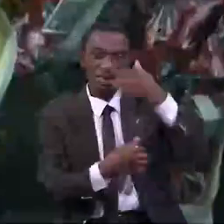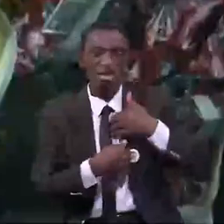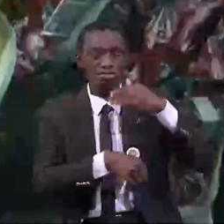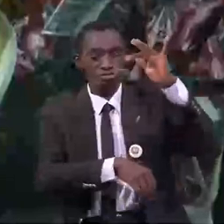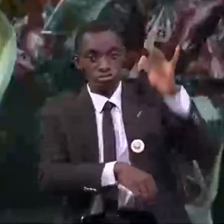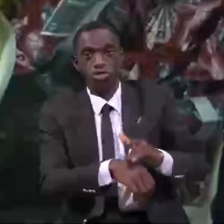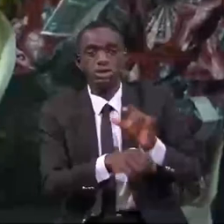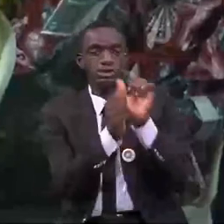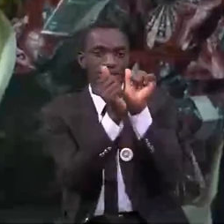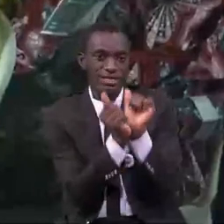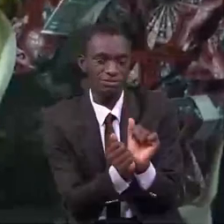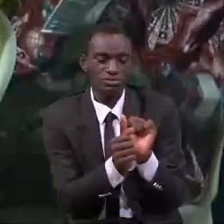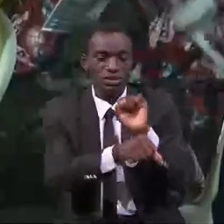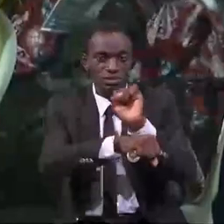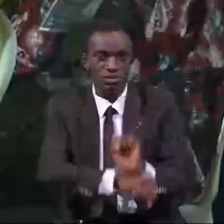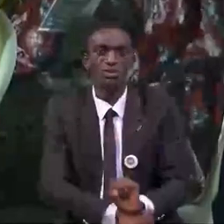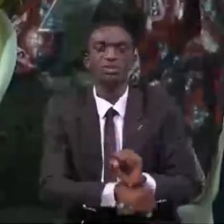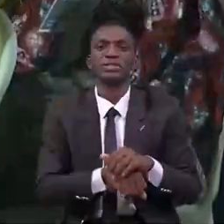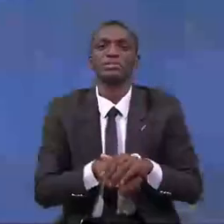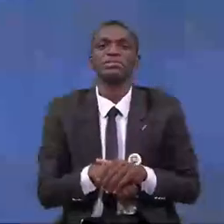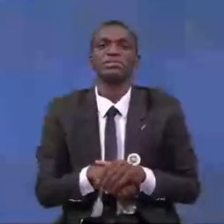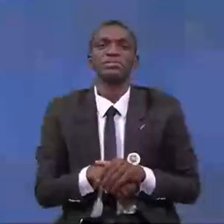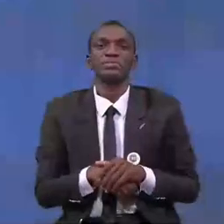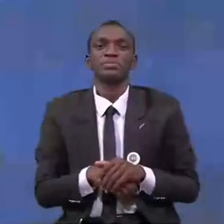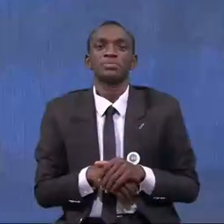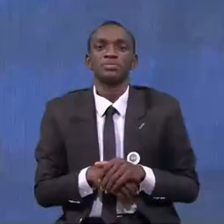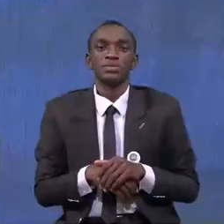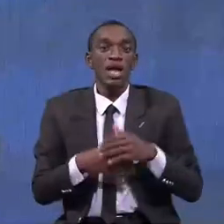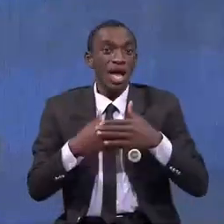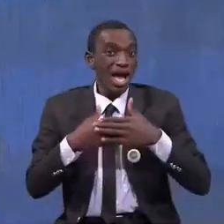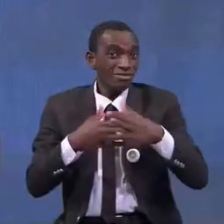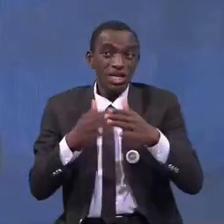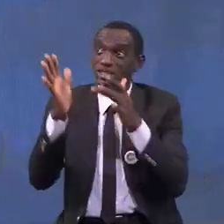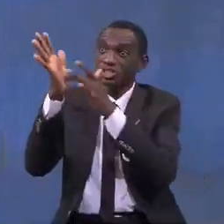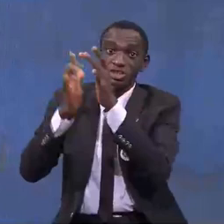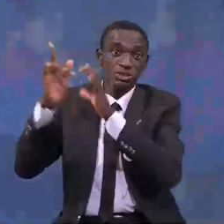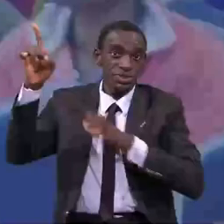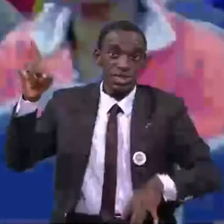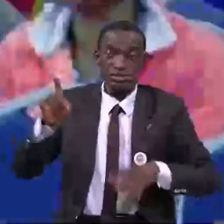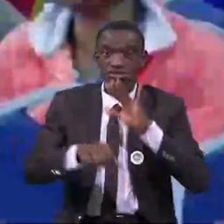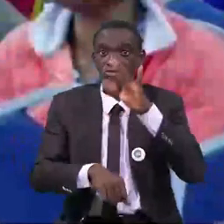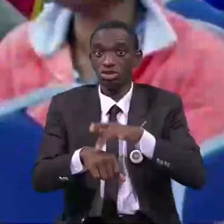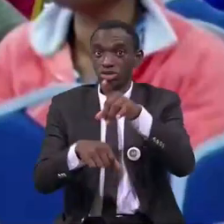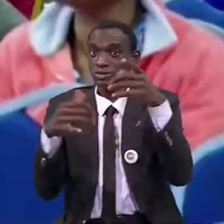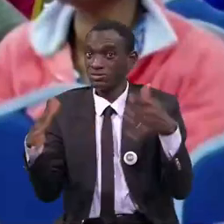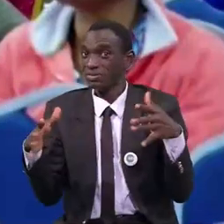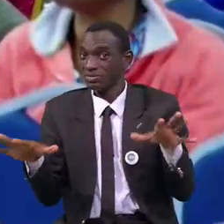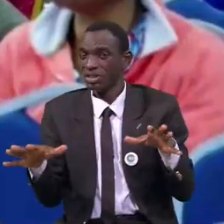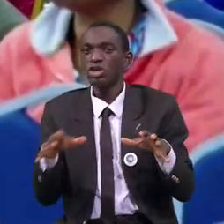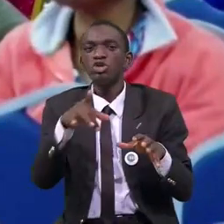le diable a la touche de la captivité et de la citude après que le Seigneur vous aura